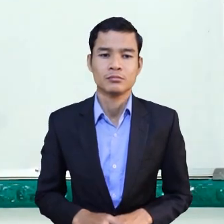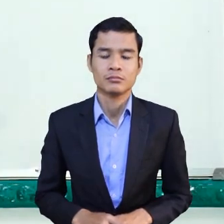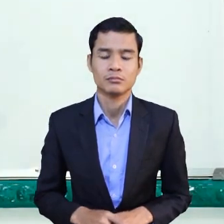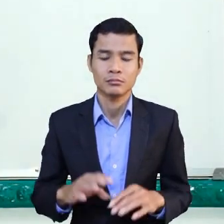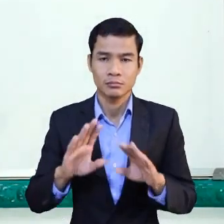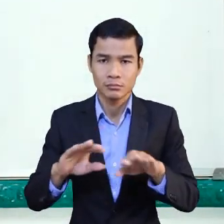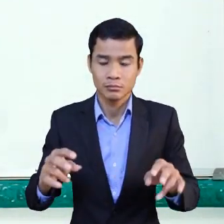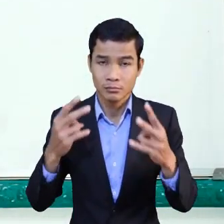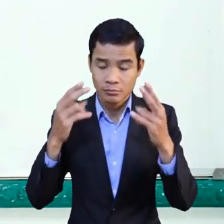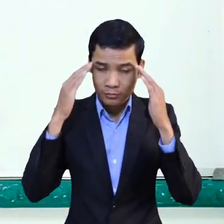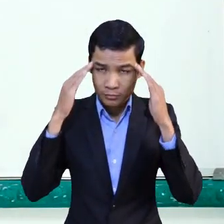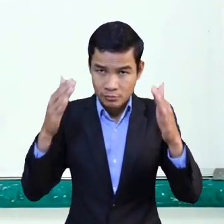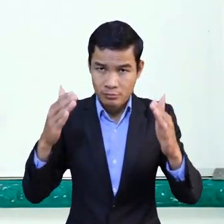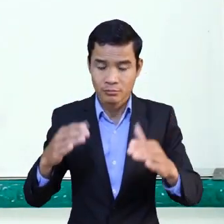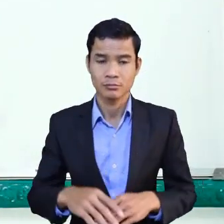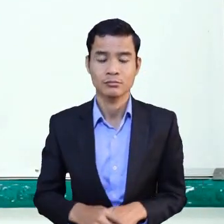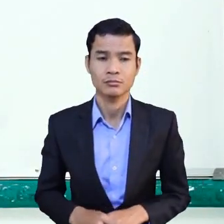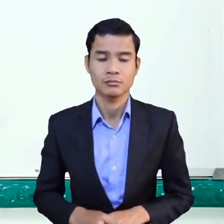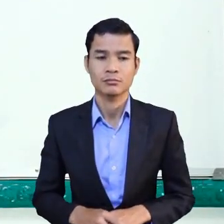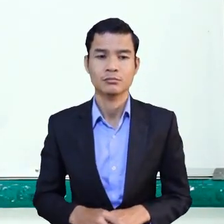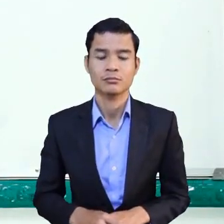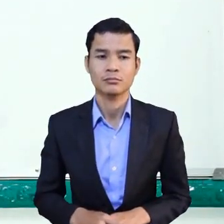ចាកូនមើលទាំងអស់គ្នាណា